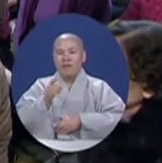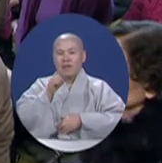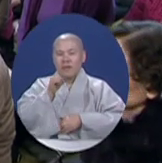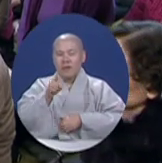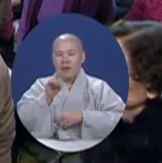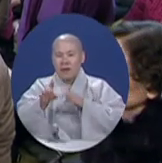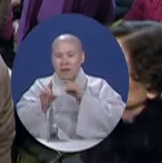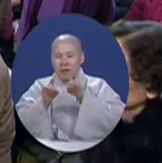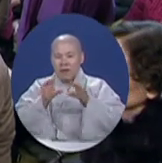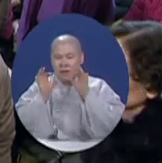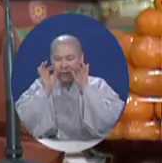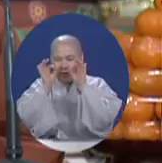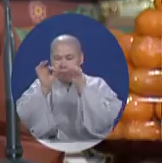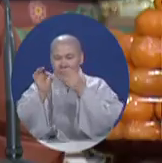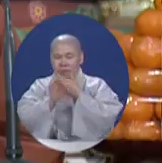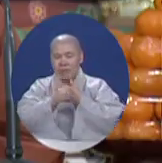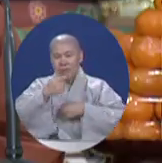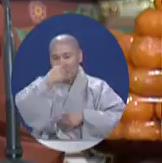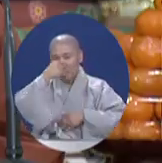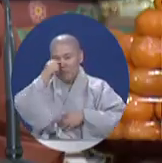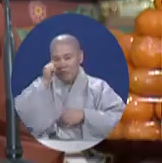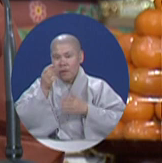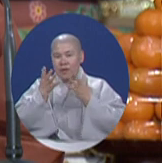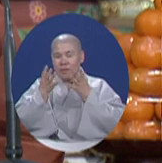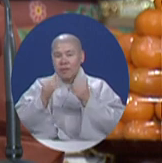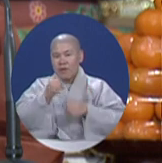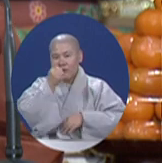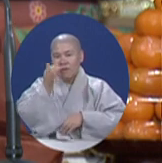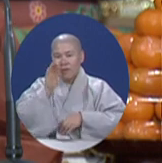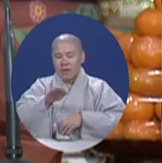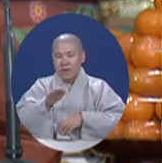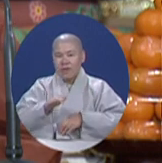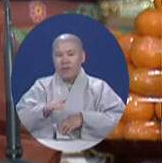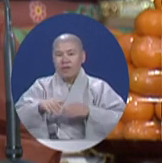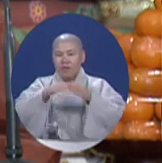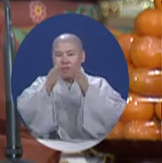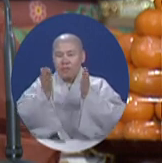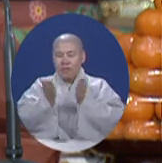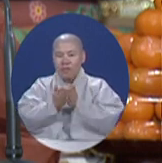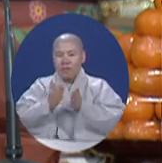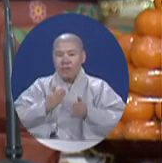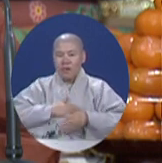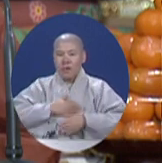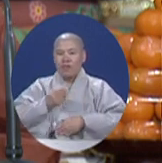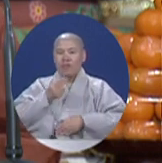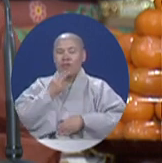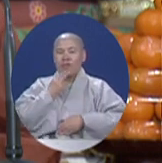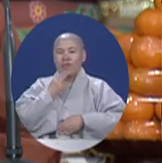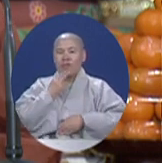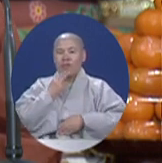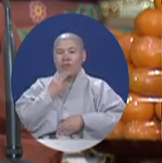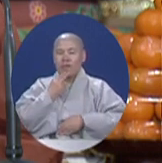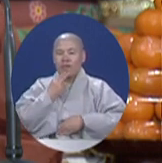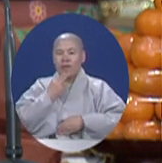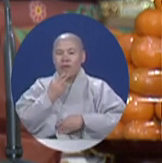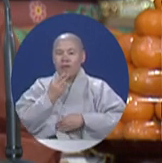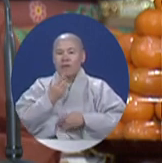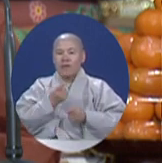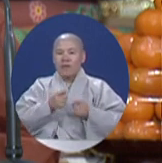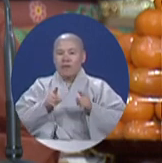사람 한 사람 보면 모자라는 게 많지만 전체가 자기는 없고 대중을